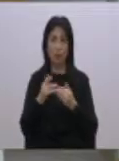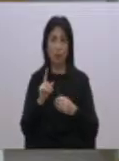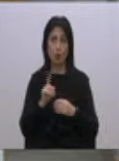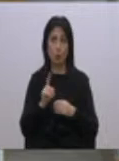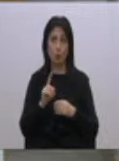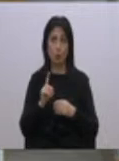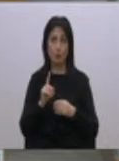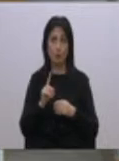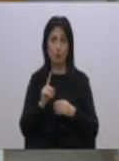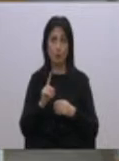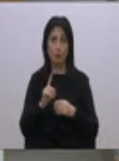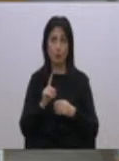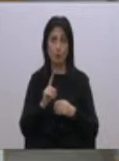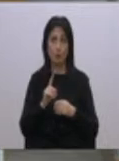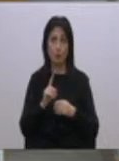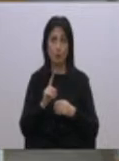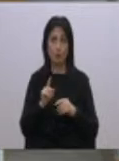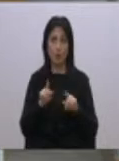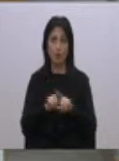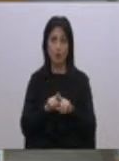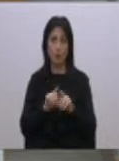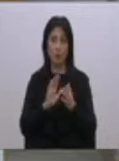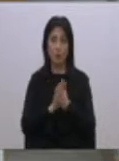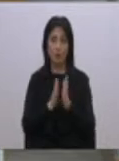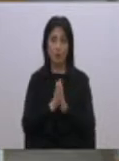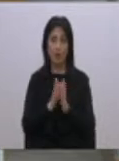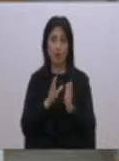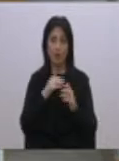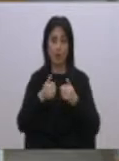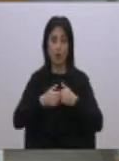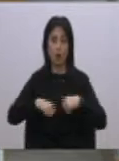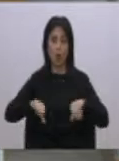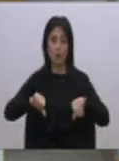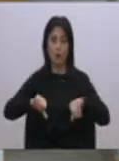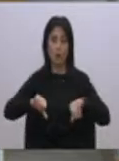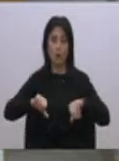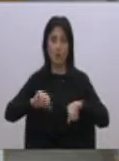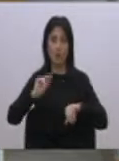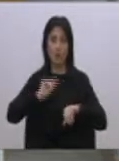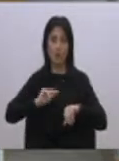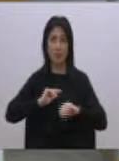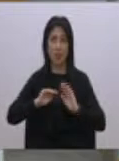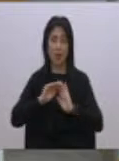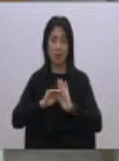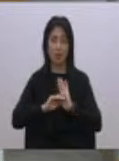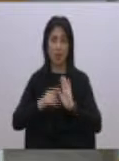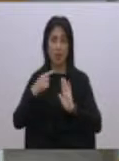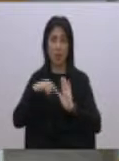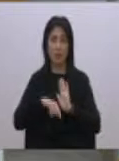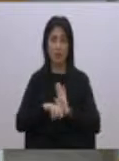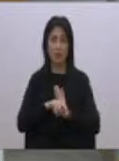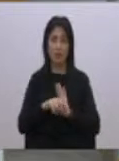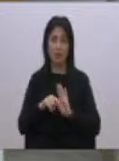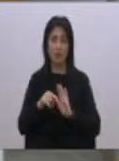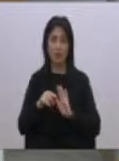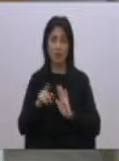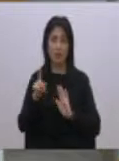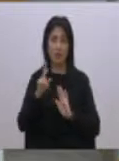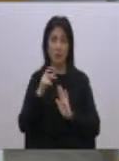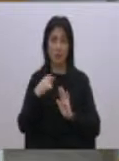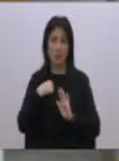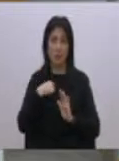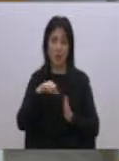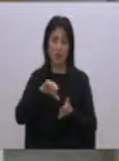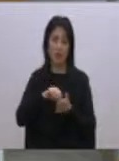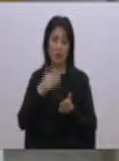roma, aseți domare, oba conda comisii, samușa, o regim, din gaum, din arete, romers, armă, atgenti.